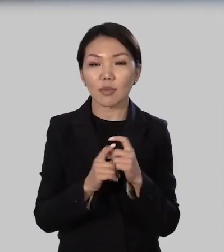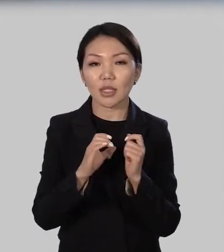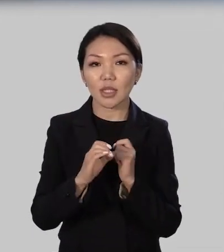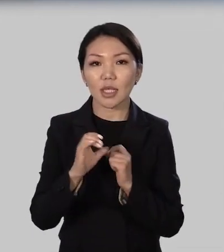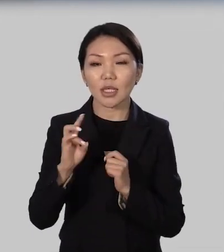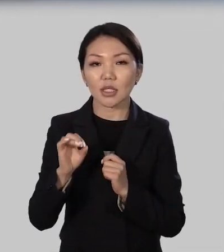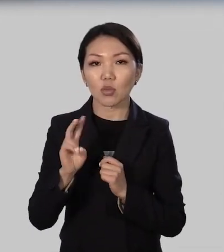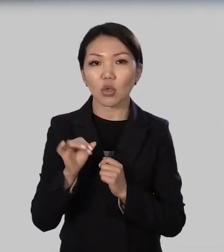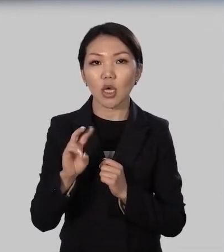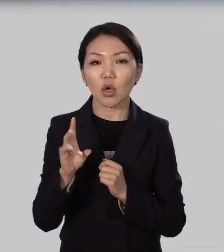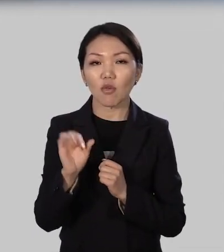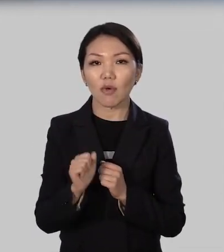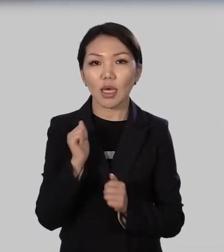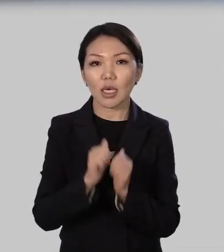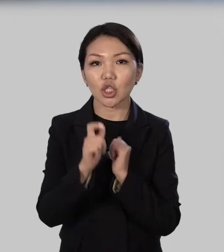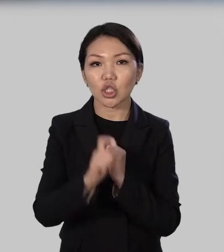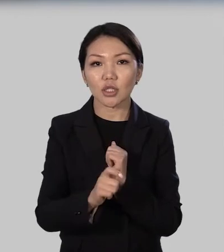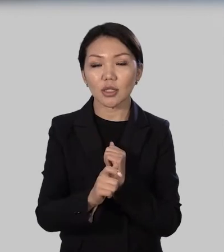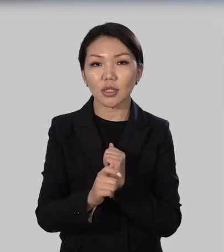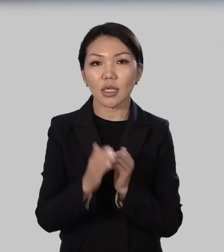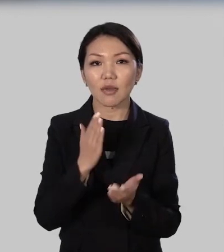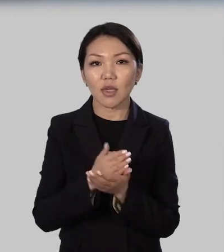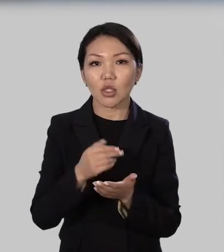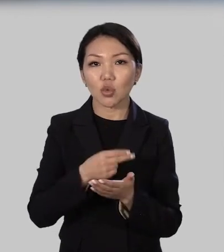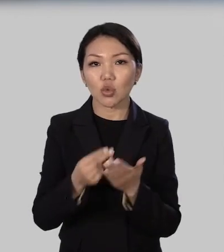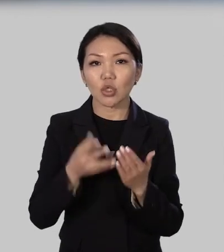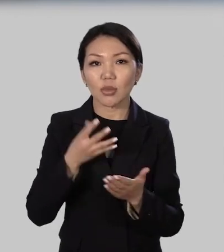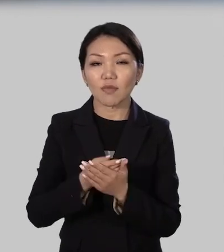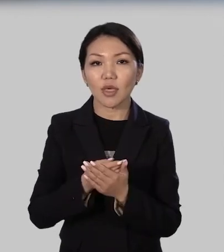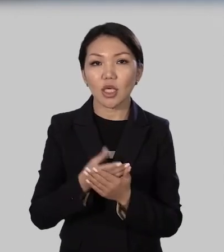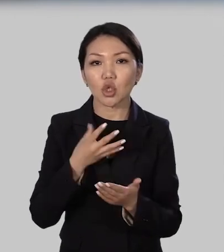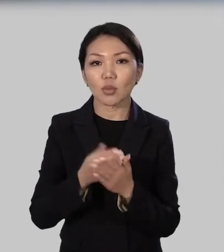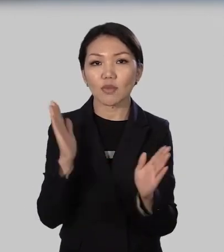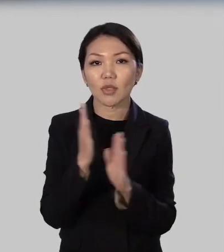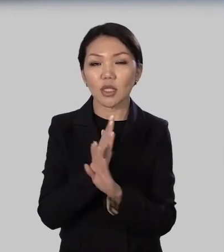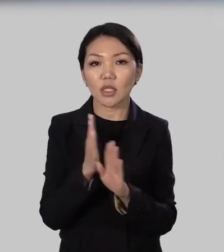Сергея Николаевича Булгакова. Каждый человек есть художник своей собственной жизни,